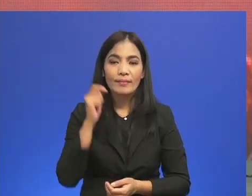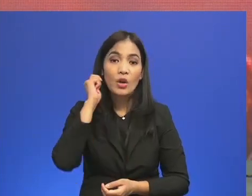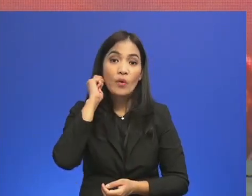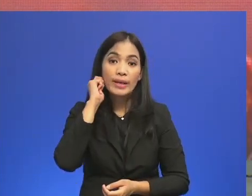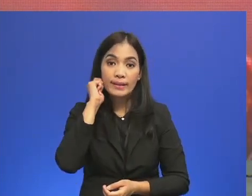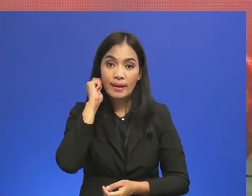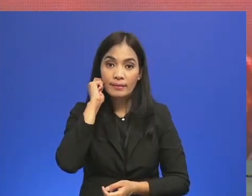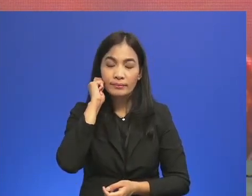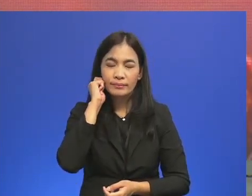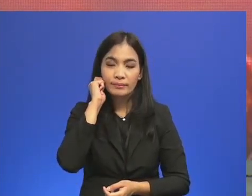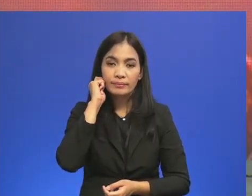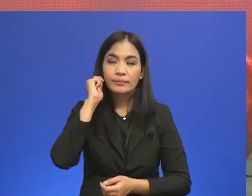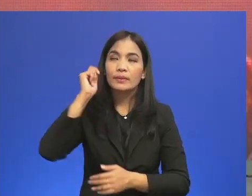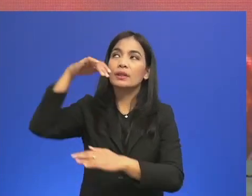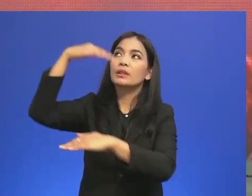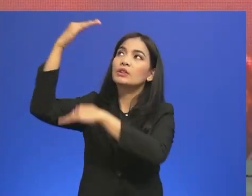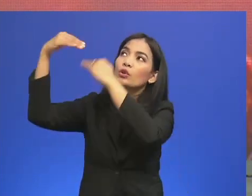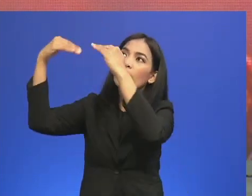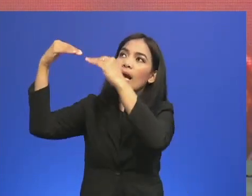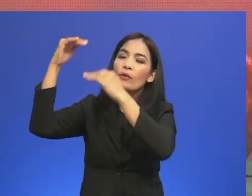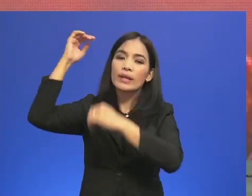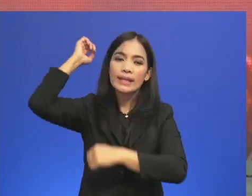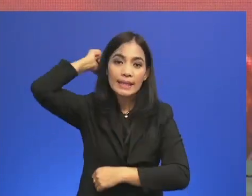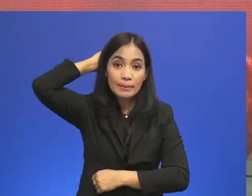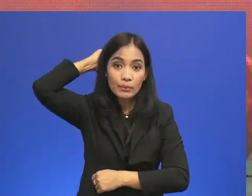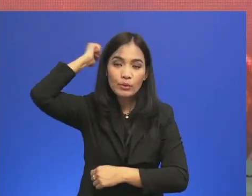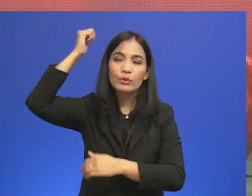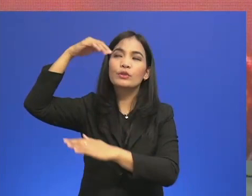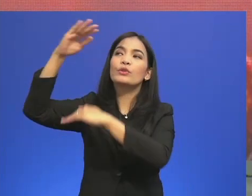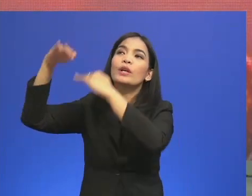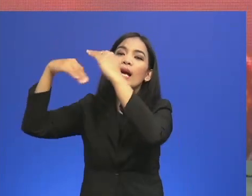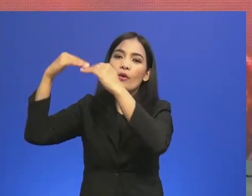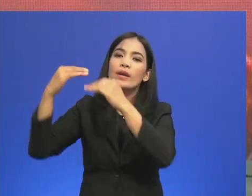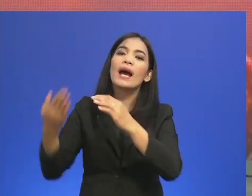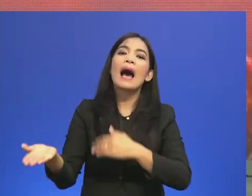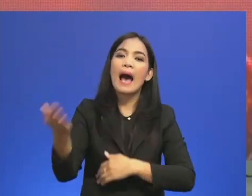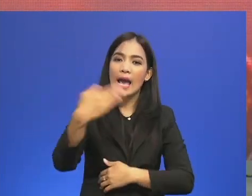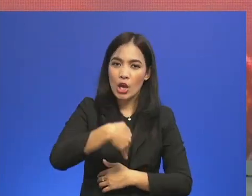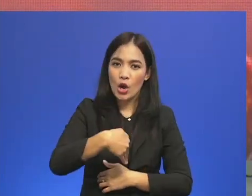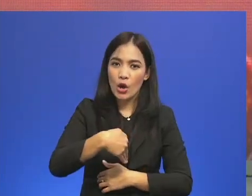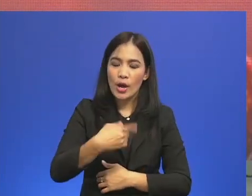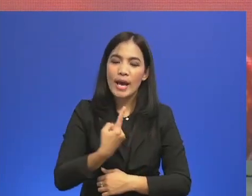Wanita-wanita surgawi, kaum ibu surgawi,